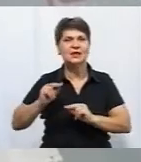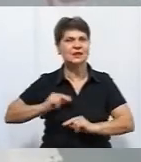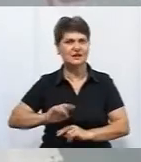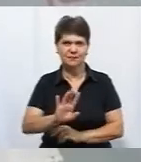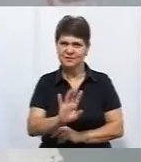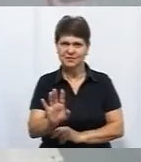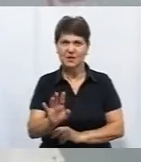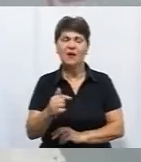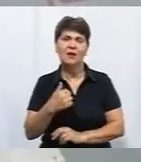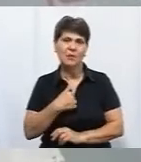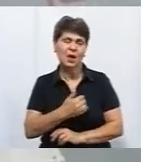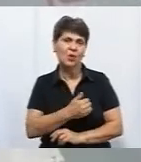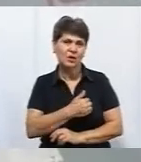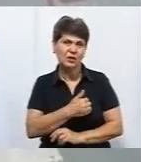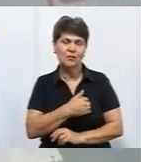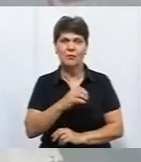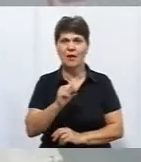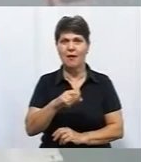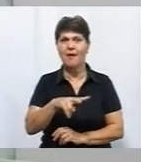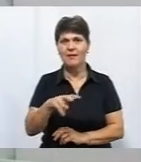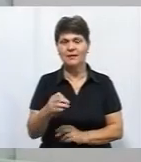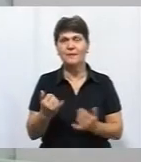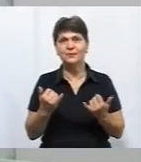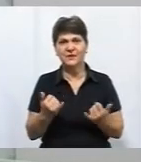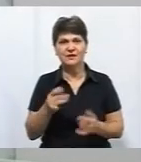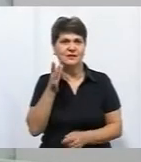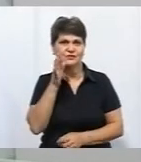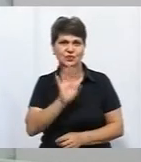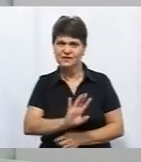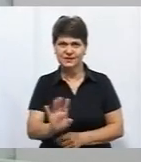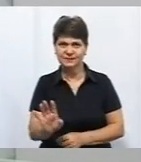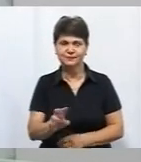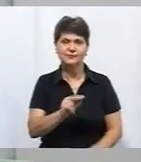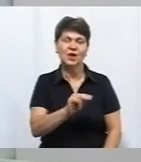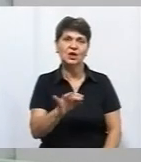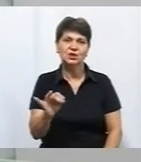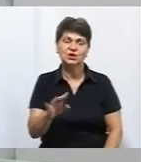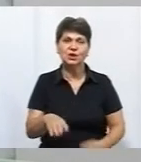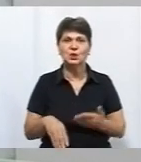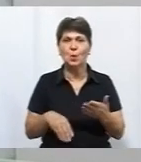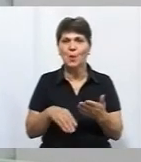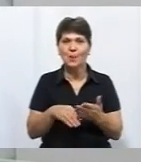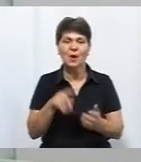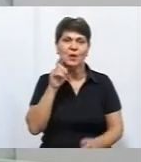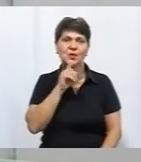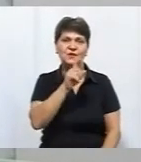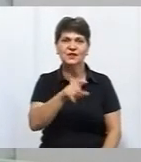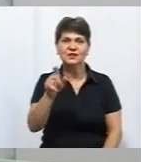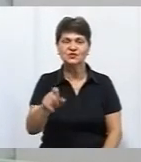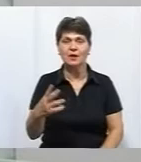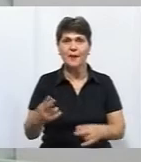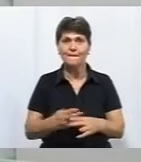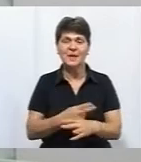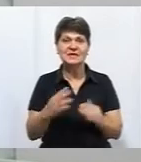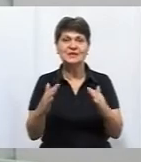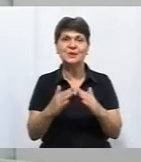з ними. Але на даний час – ні. Працювали. Чи допомагають вінничани безпритульним тваринам? Ми запитали у